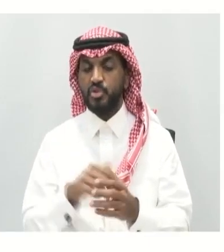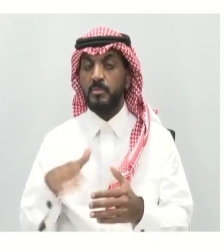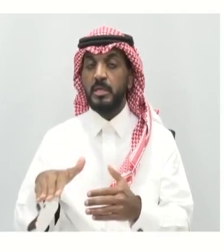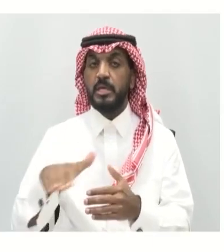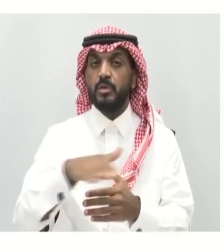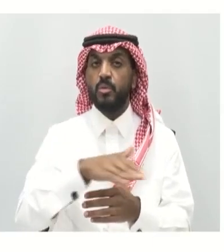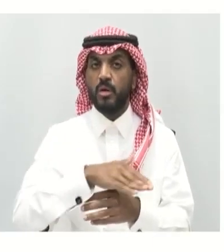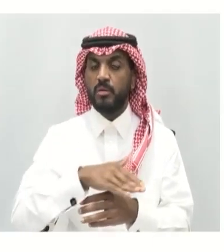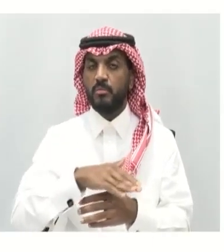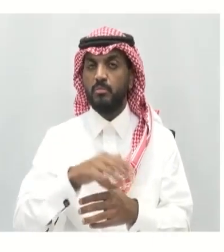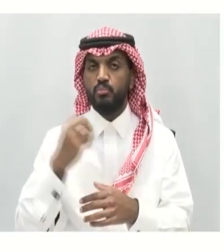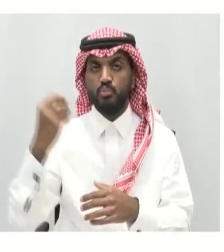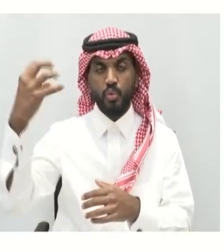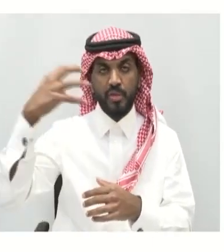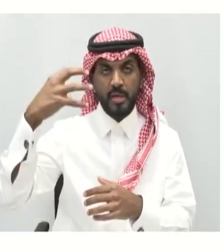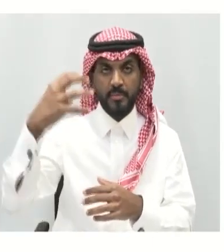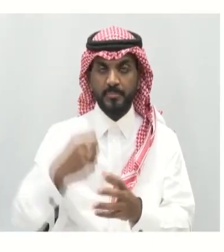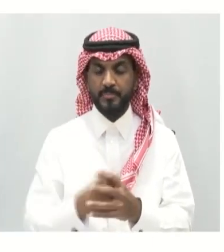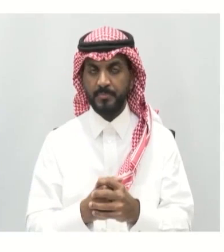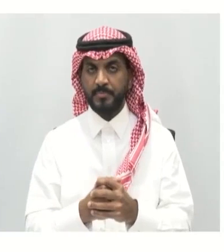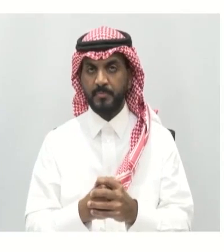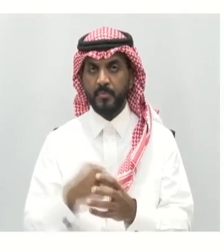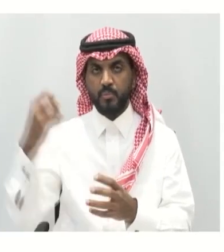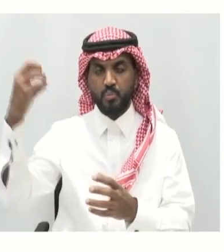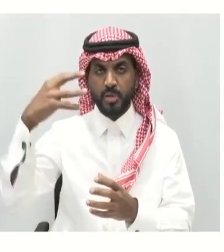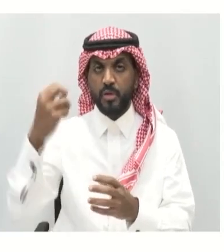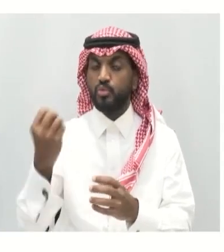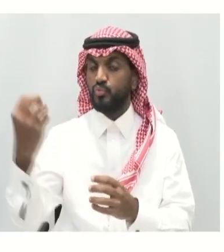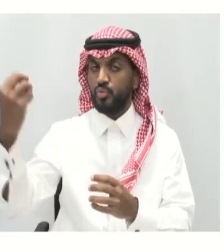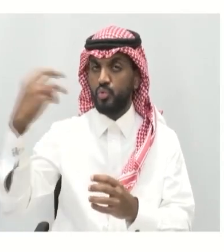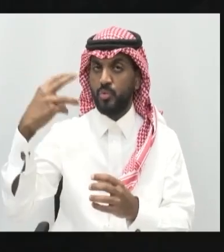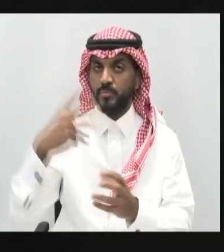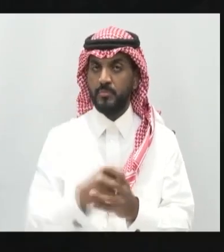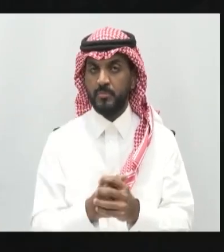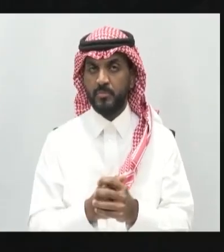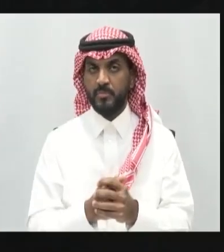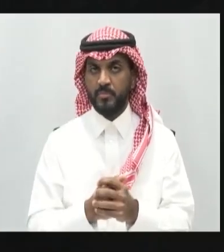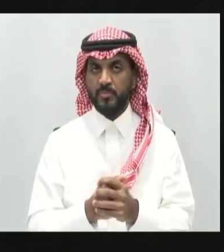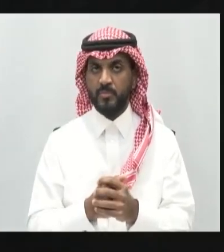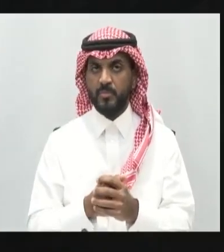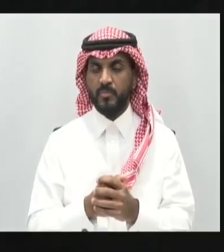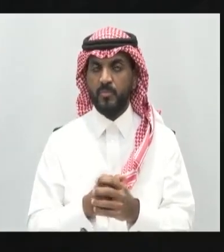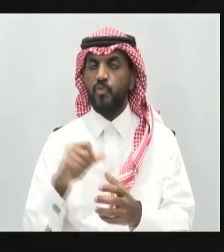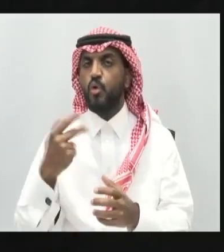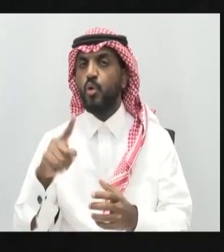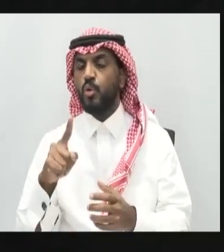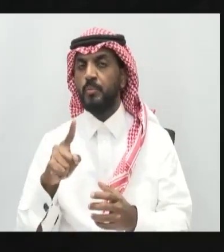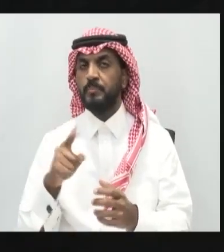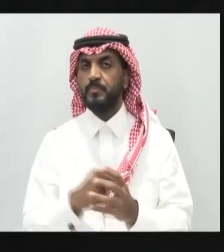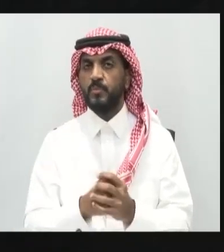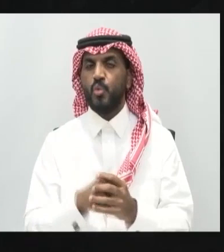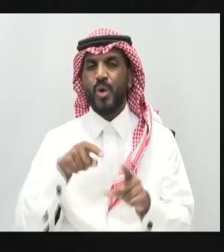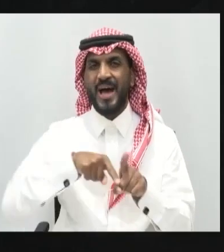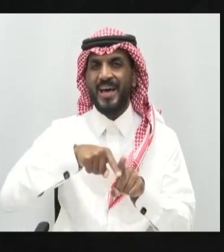جميعها مضيئه جميعها يصدر منها ضوء ويصدر منها